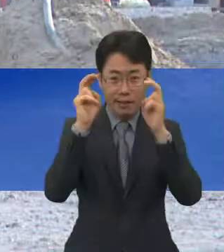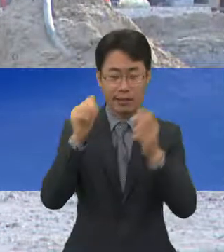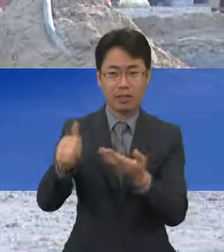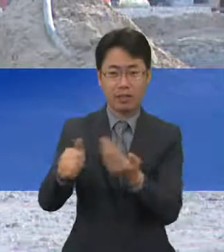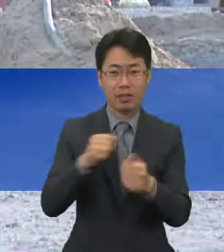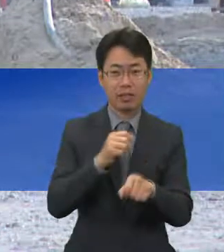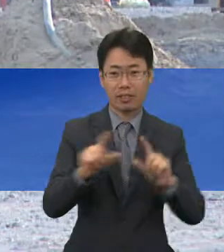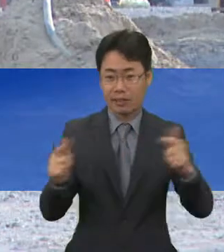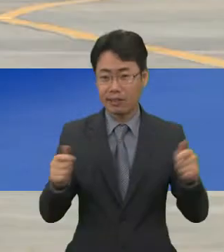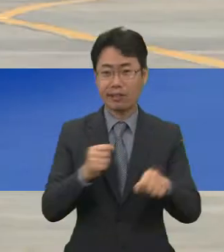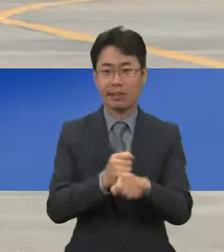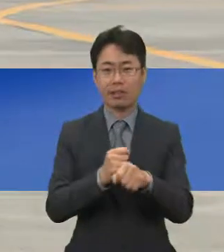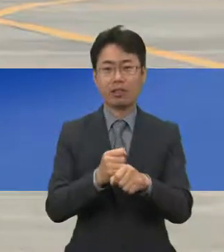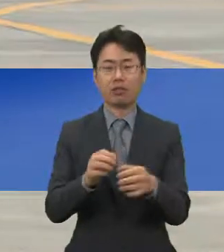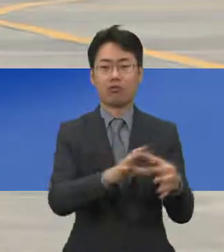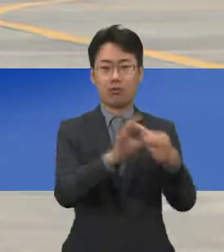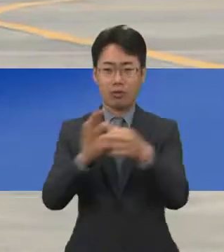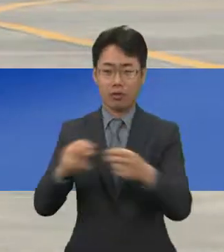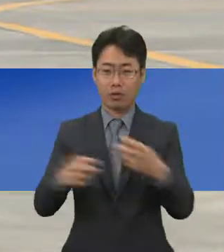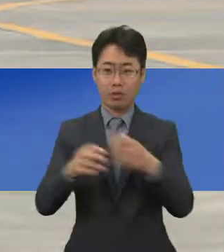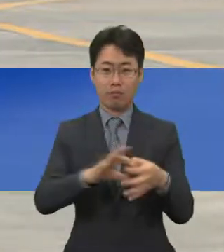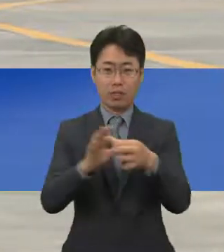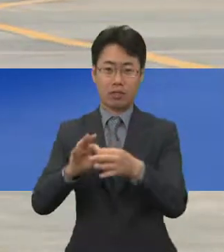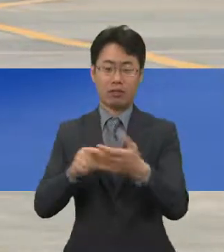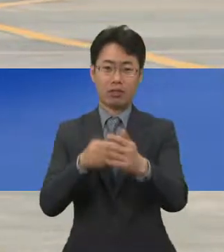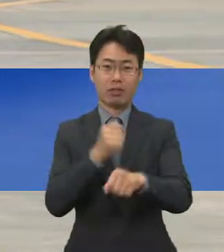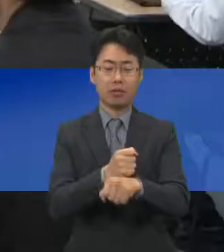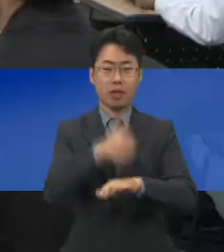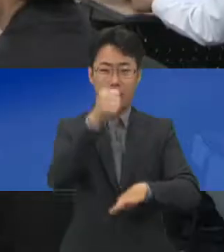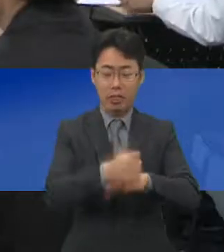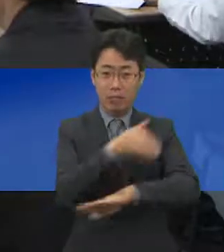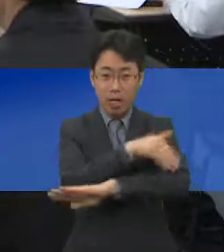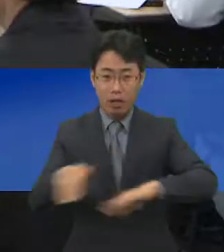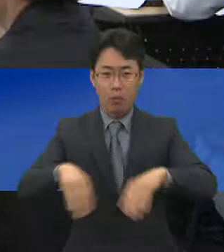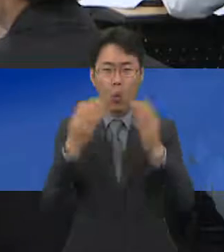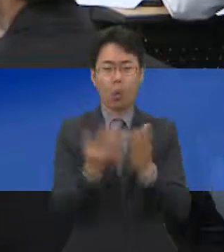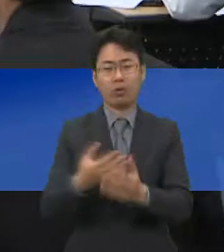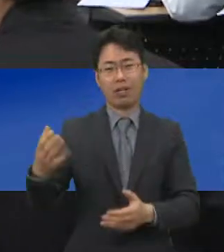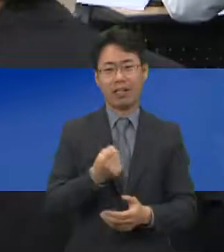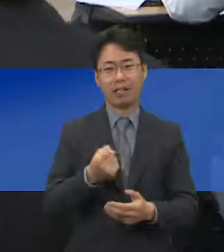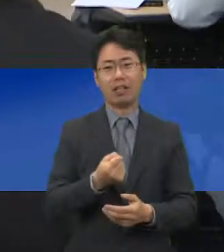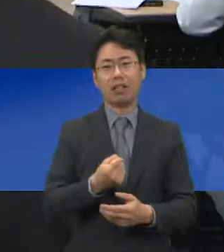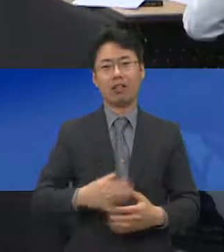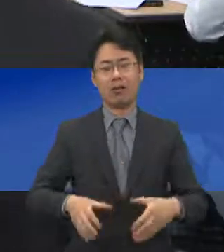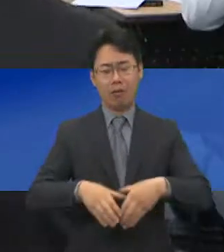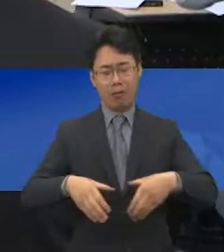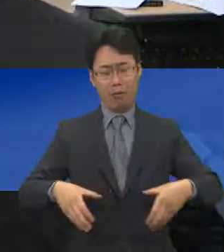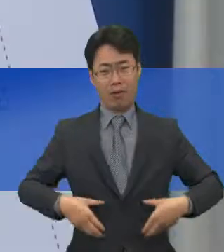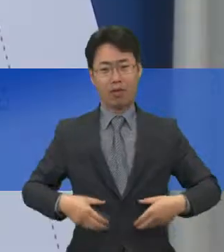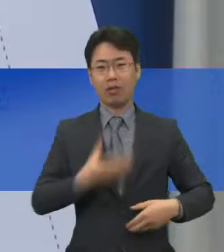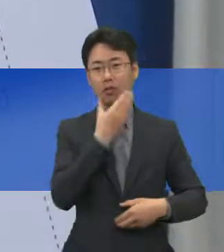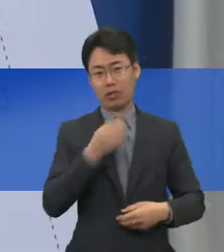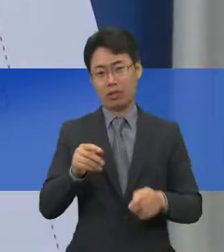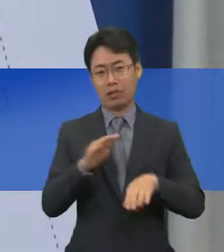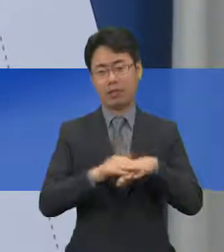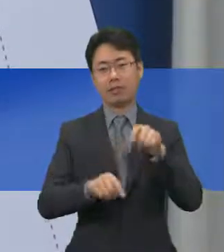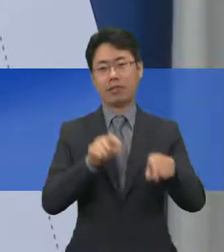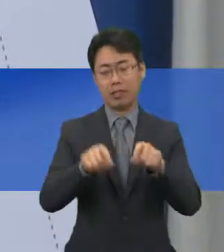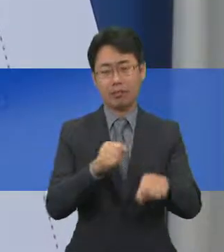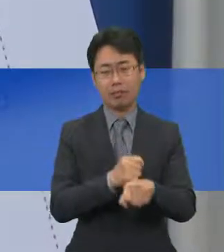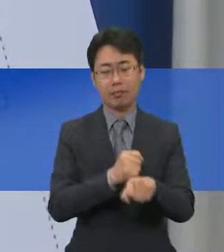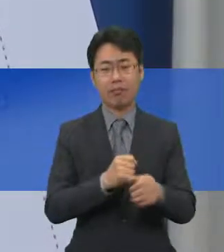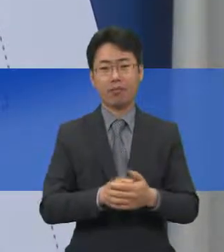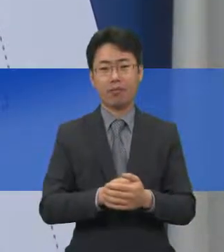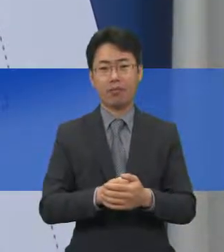등으로 교통 인프라 구축도 차질 없이 추진합니다. 마지막 전략은 모두가 누리는 포용적 복지